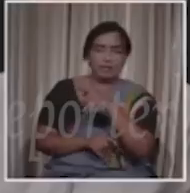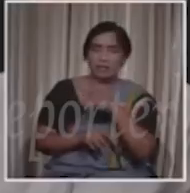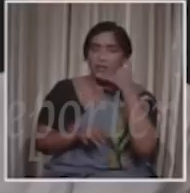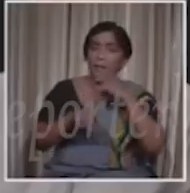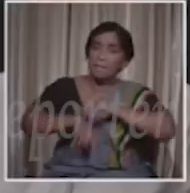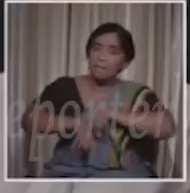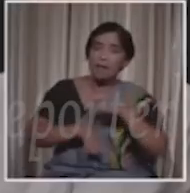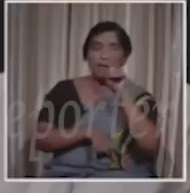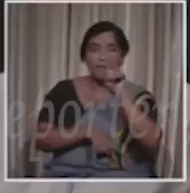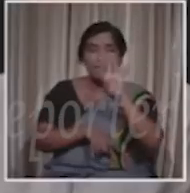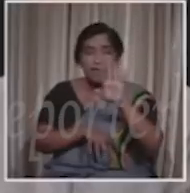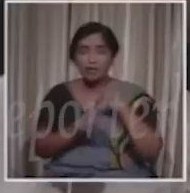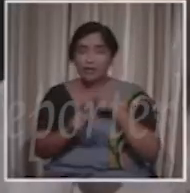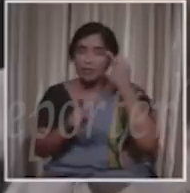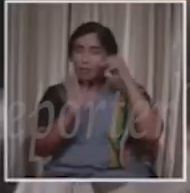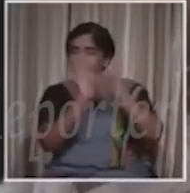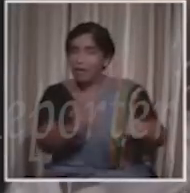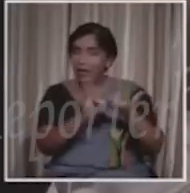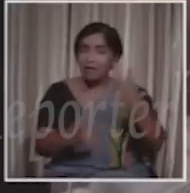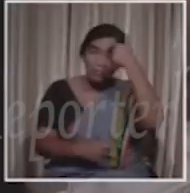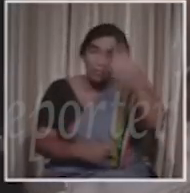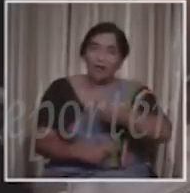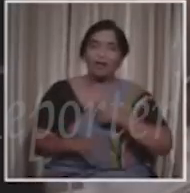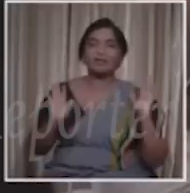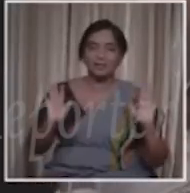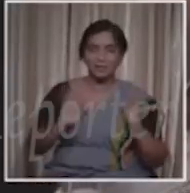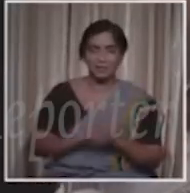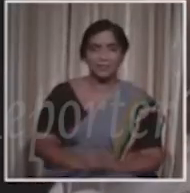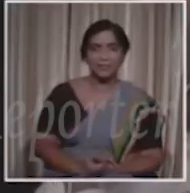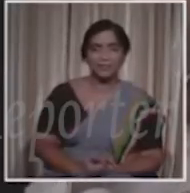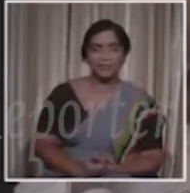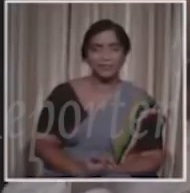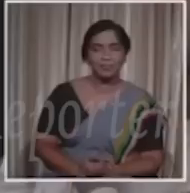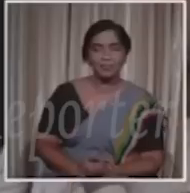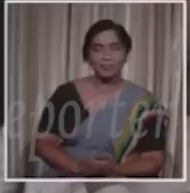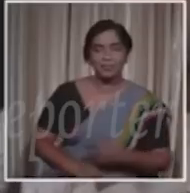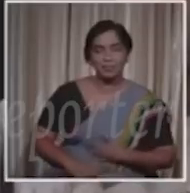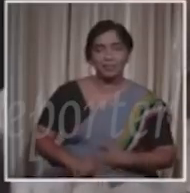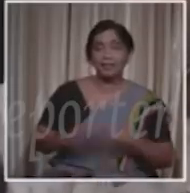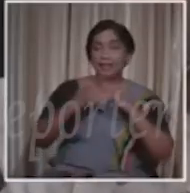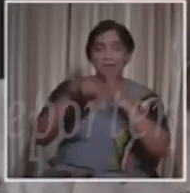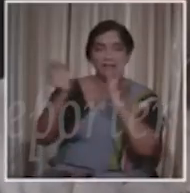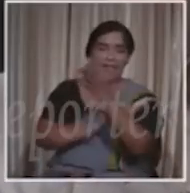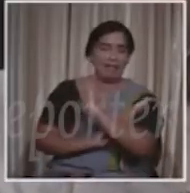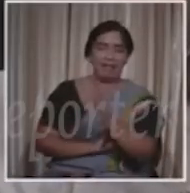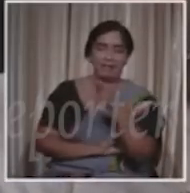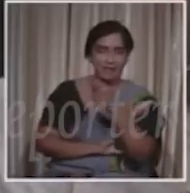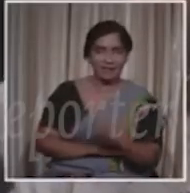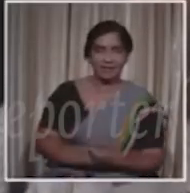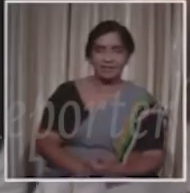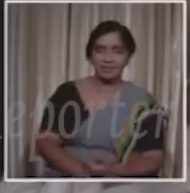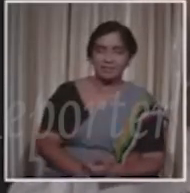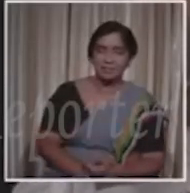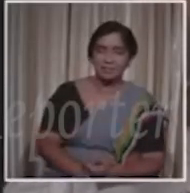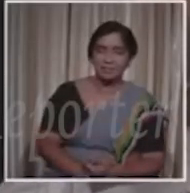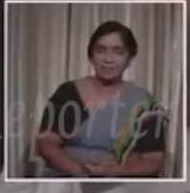මේ විශේෂයෙන්ම මේවා ප්‍රචණ්ඩ ක්‍රියාවලට යන්නේ නැහැ ඒ මේ ගෙවල් ගිනි තියෙන එක ගැන හිතන්නවත් වෙලා නැහැ බෑ 24 ම